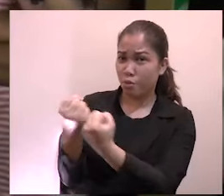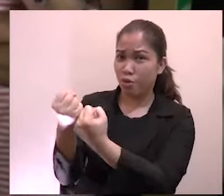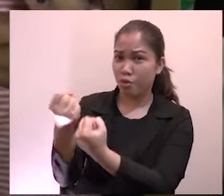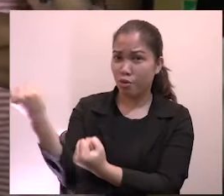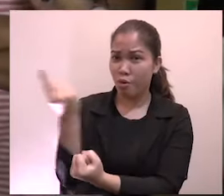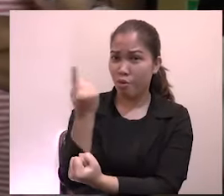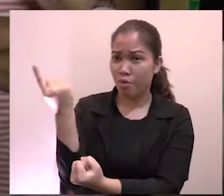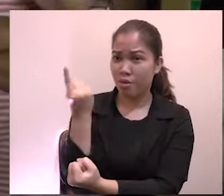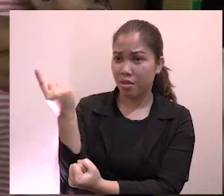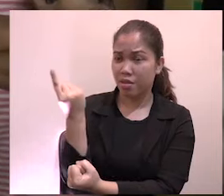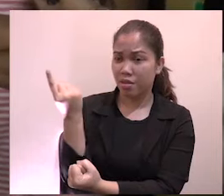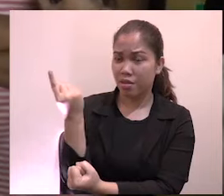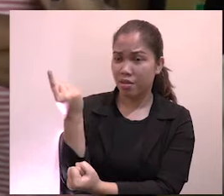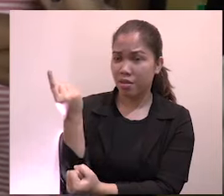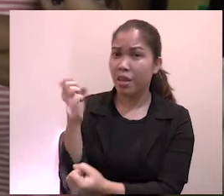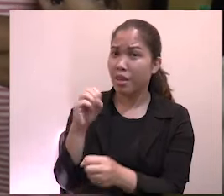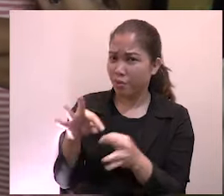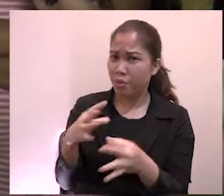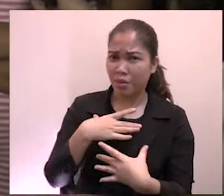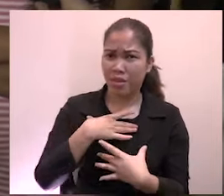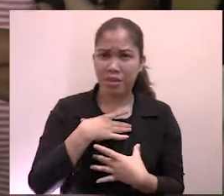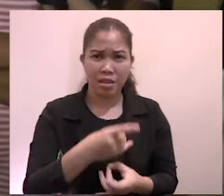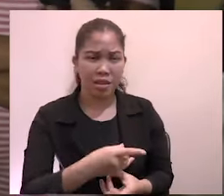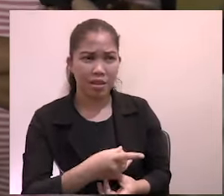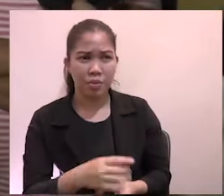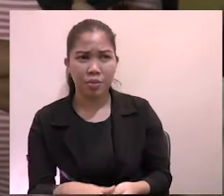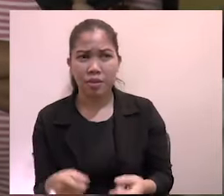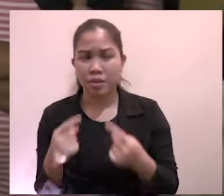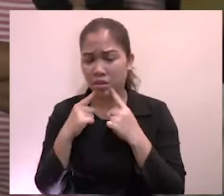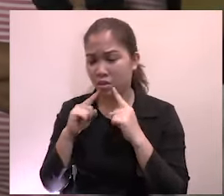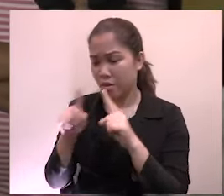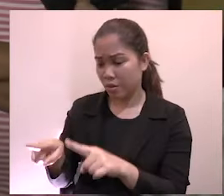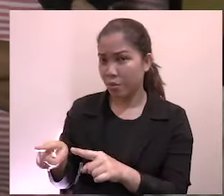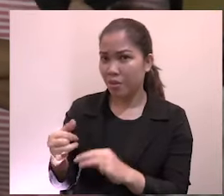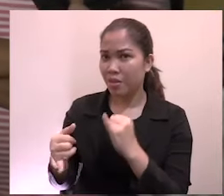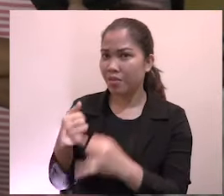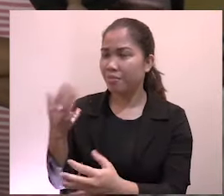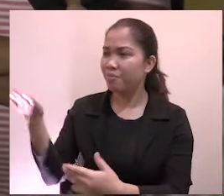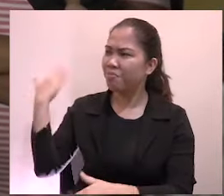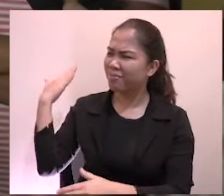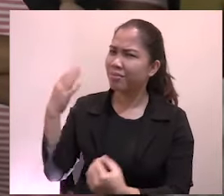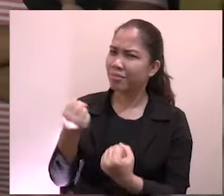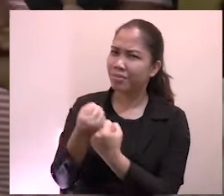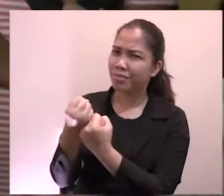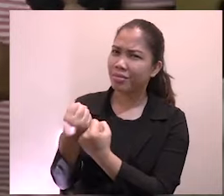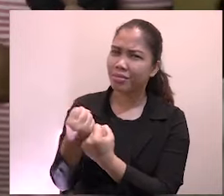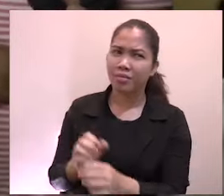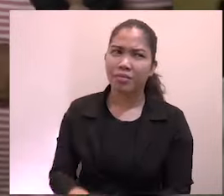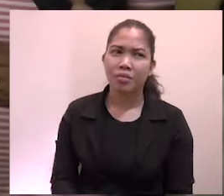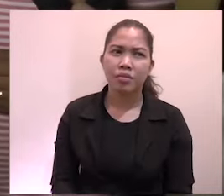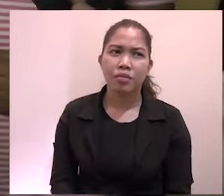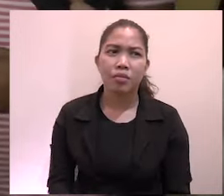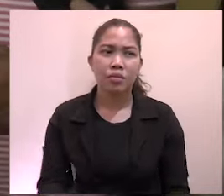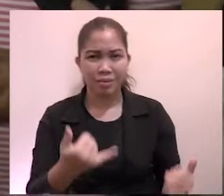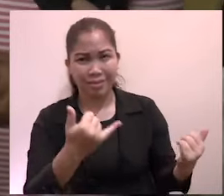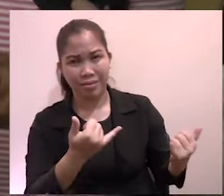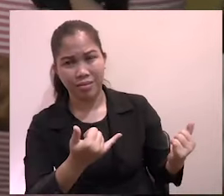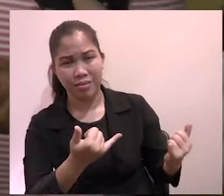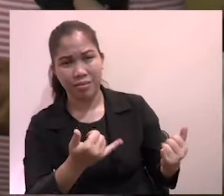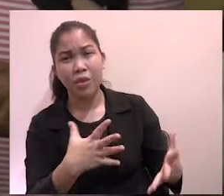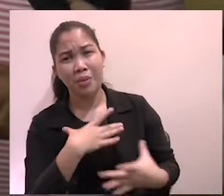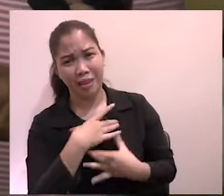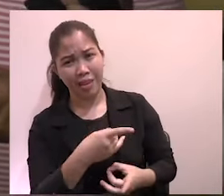Sustento na lang po, ate? Ako, kung anong gusto niya, di yun. Sinagot ko lang kwan mo, sabi nung last gusto mo na sustento eh, sinagot ko lang yun. Ngayon yun ang